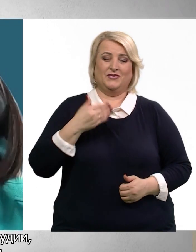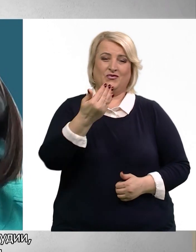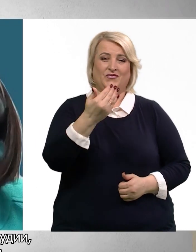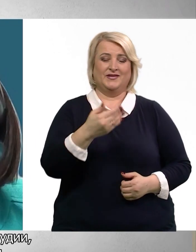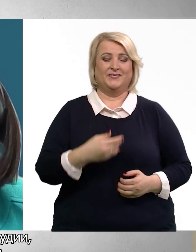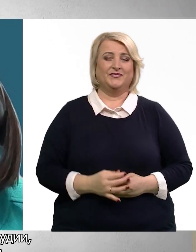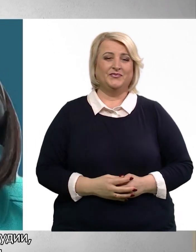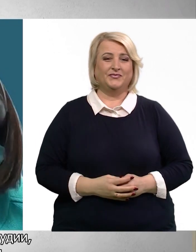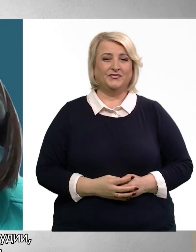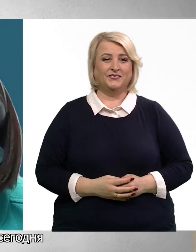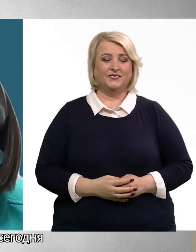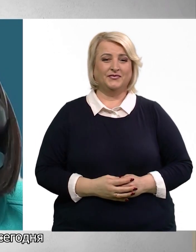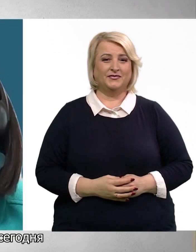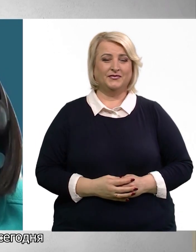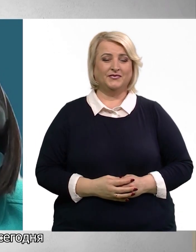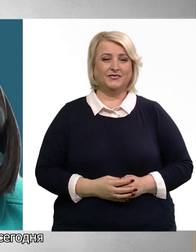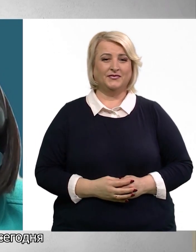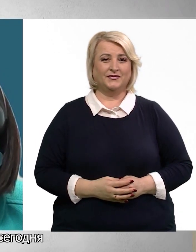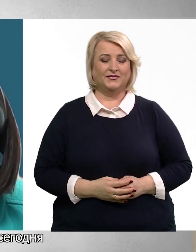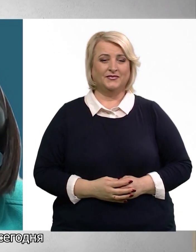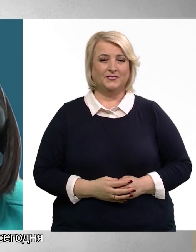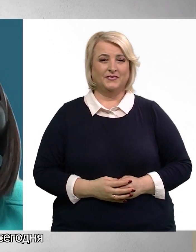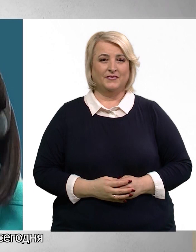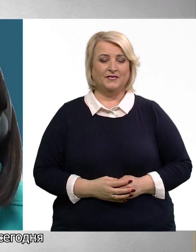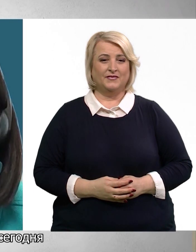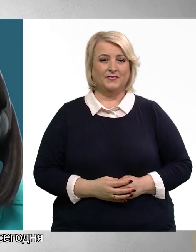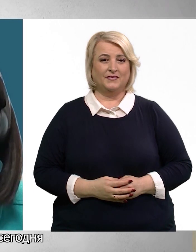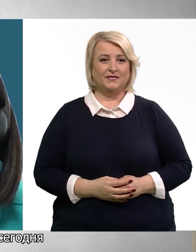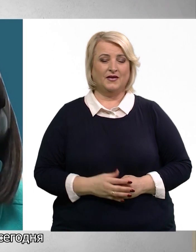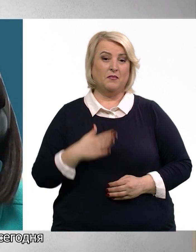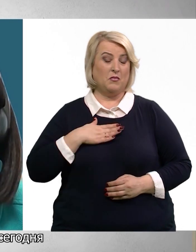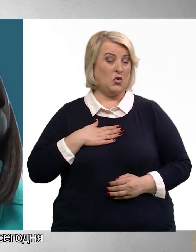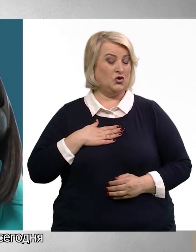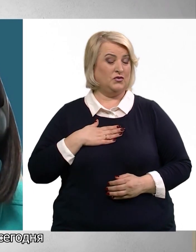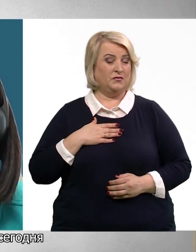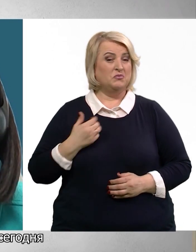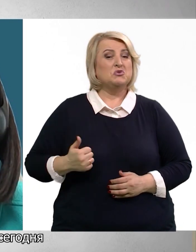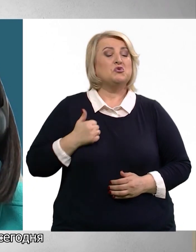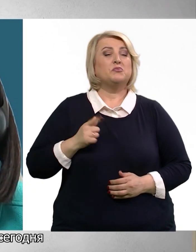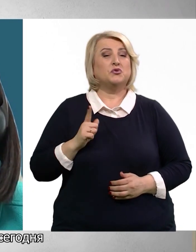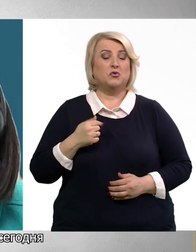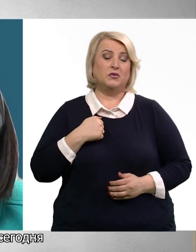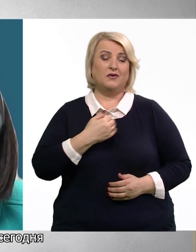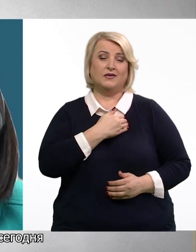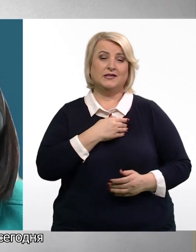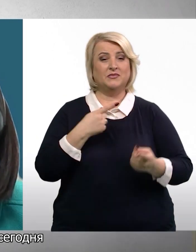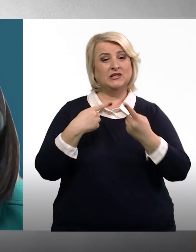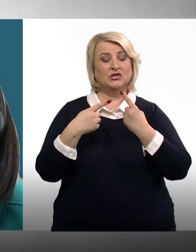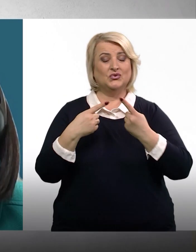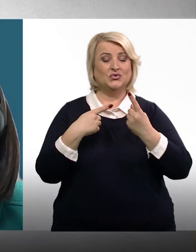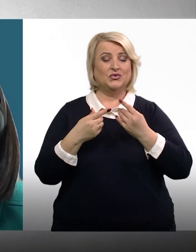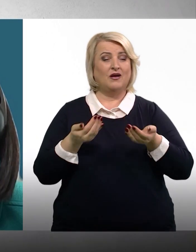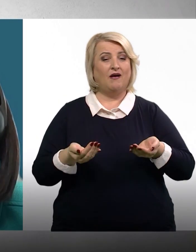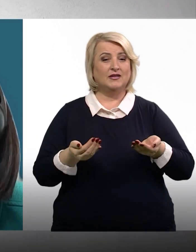să fii prezentă online. Să știi, dragă Diana, că onoarea e de partea noastră pentru că ne dorim să